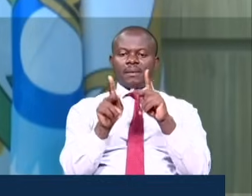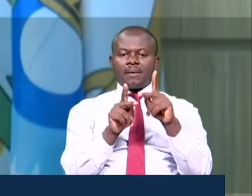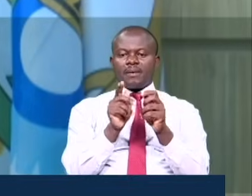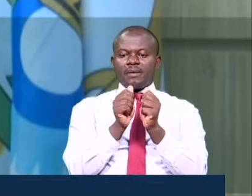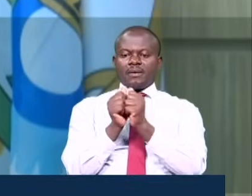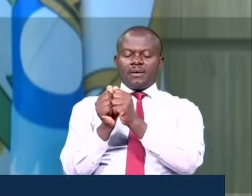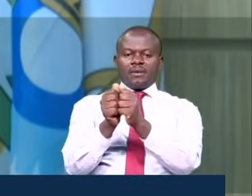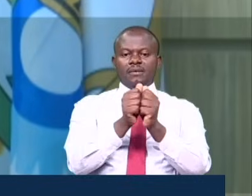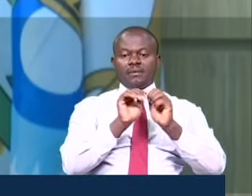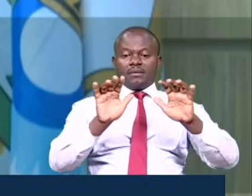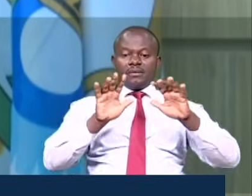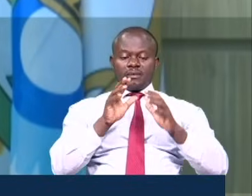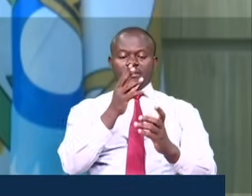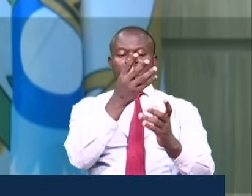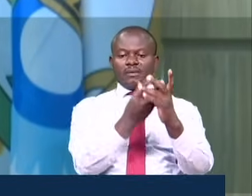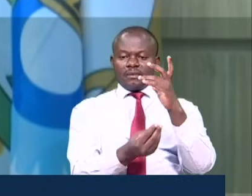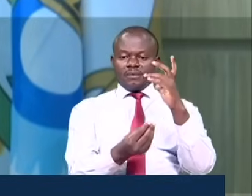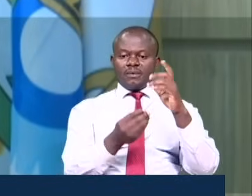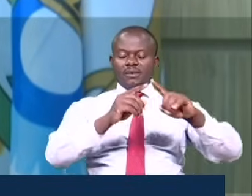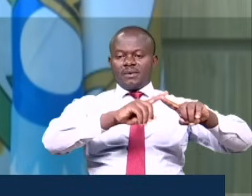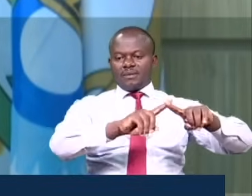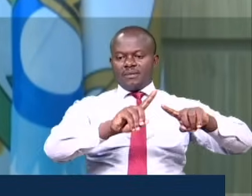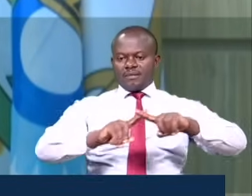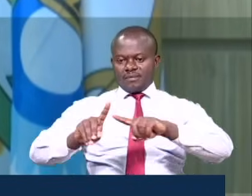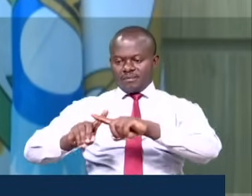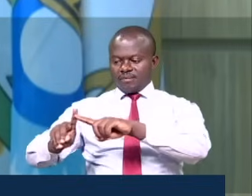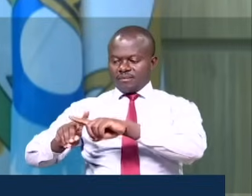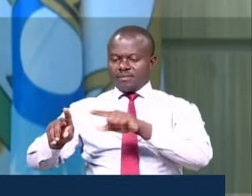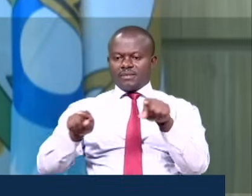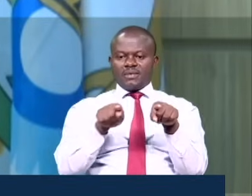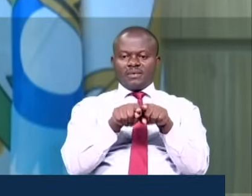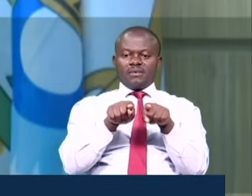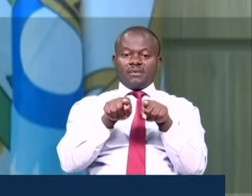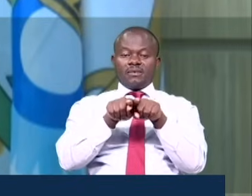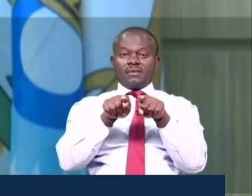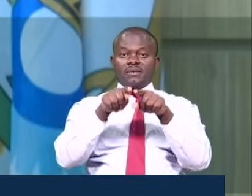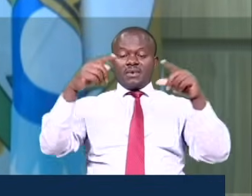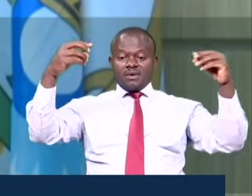no kwirinda ibihombo bitandukanye nk'uko